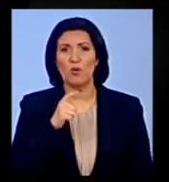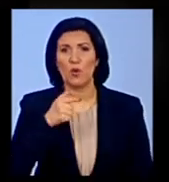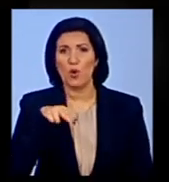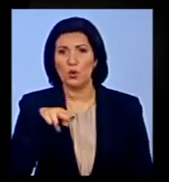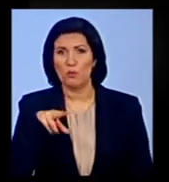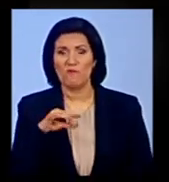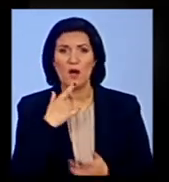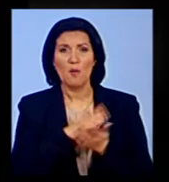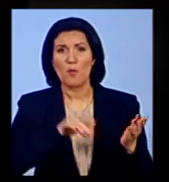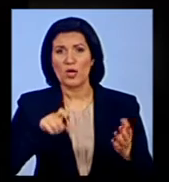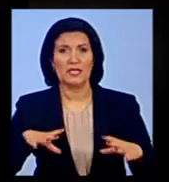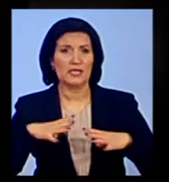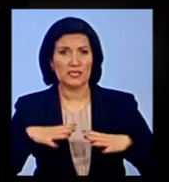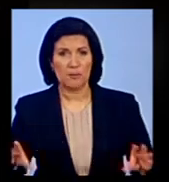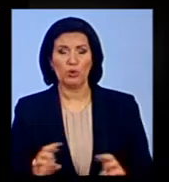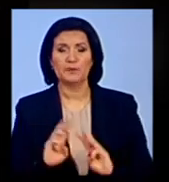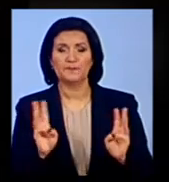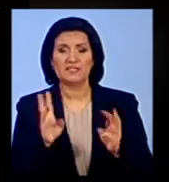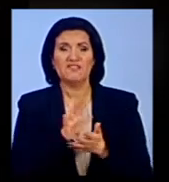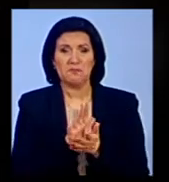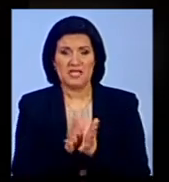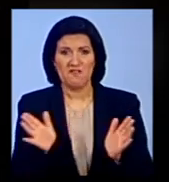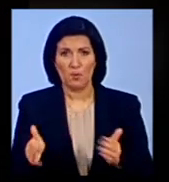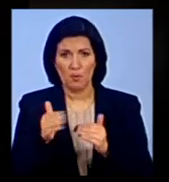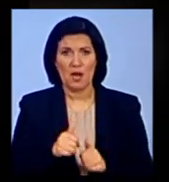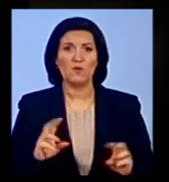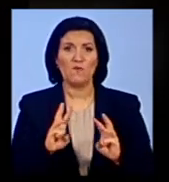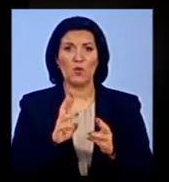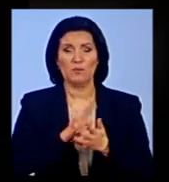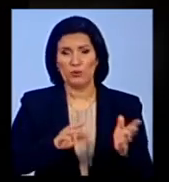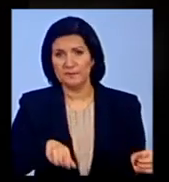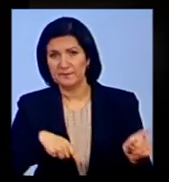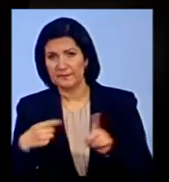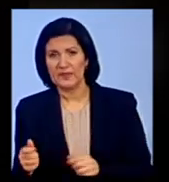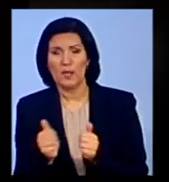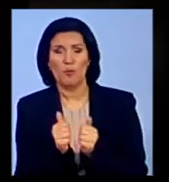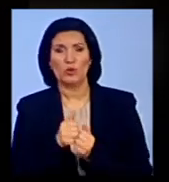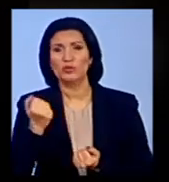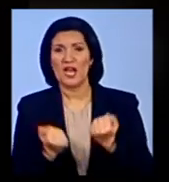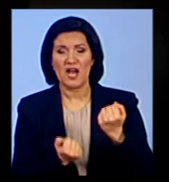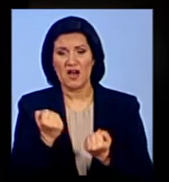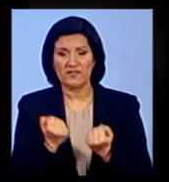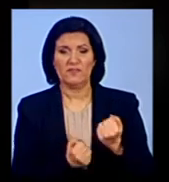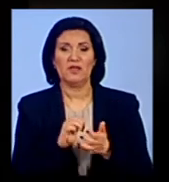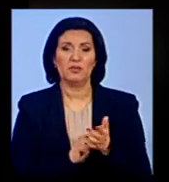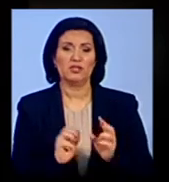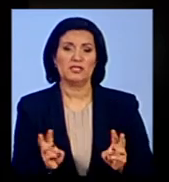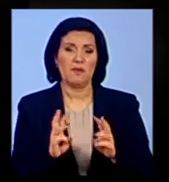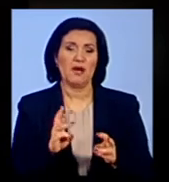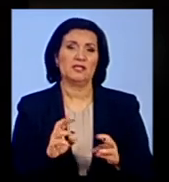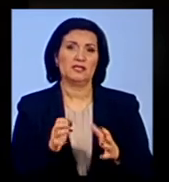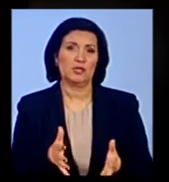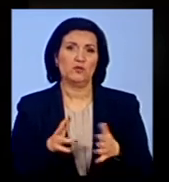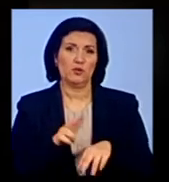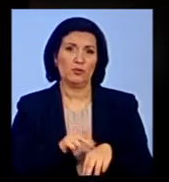Зі слів жителів мікрорайону, зайнялося у сміттєвому баку, потім вогонь охопив припарковані поруч автівки. Причини займання з'ясовують